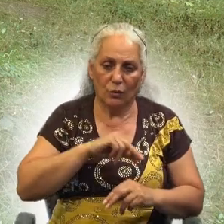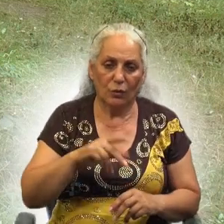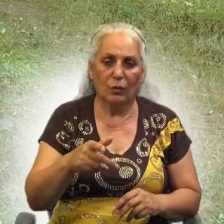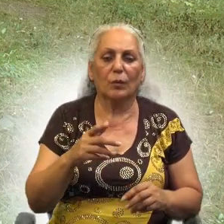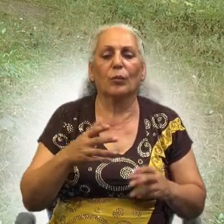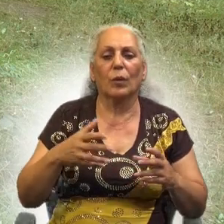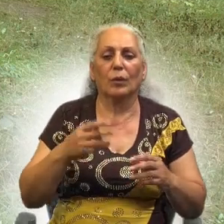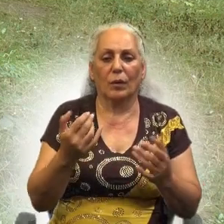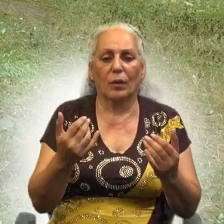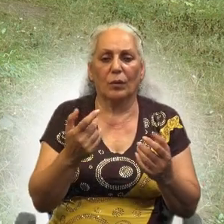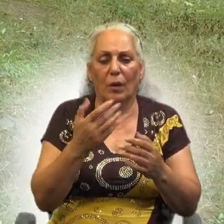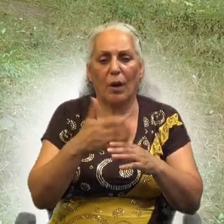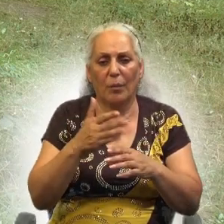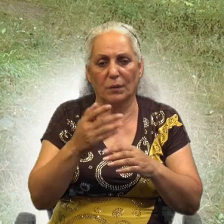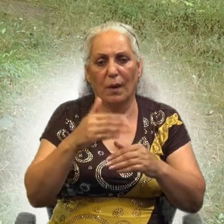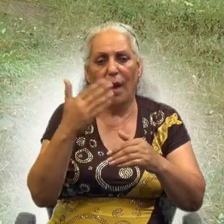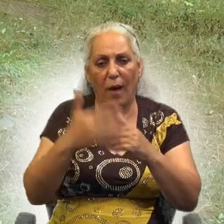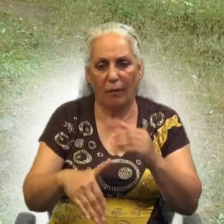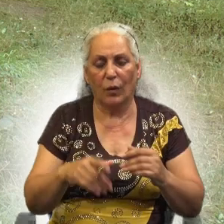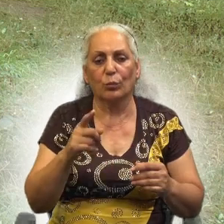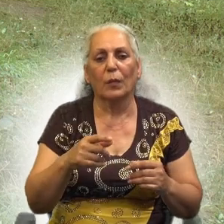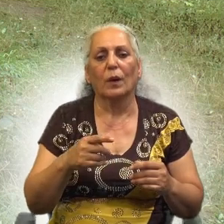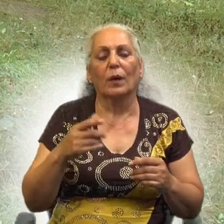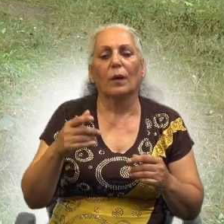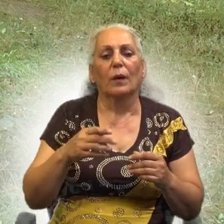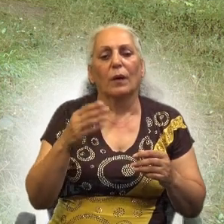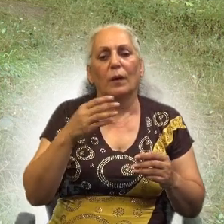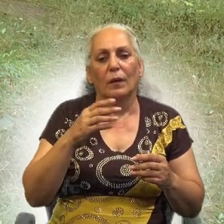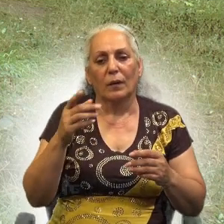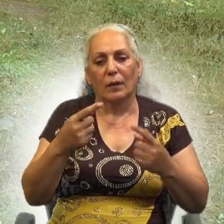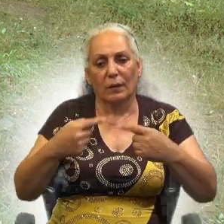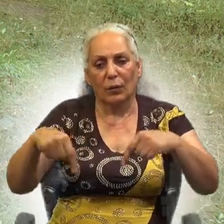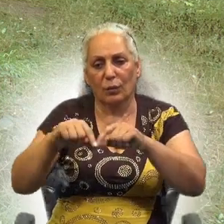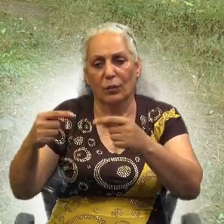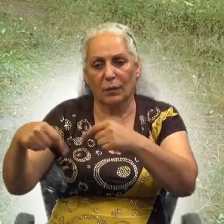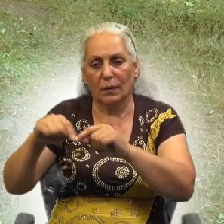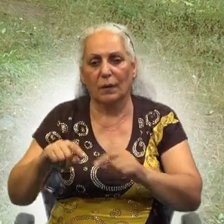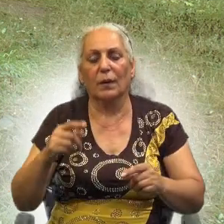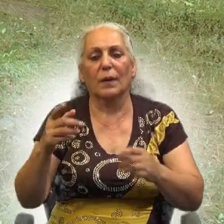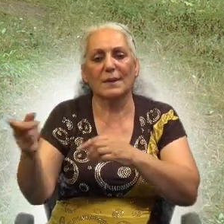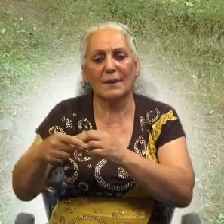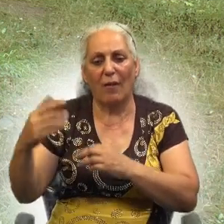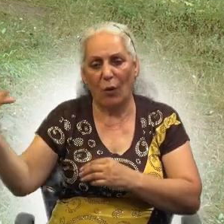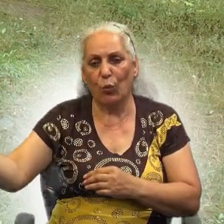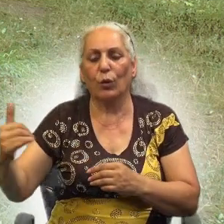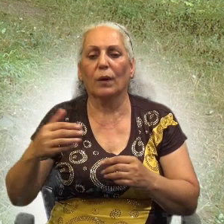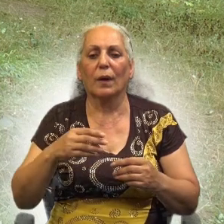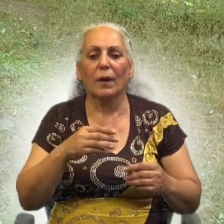Վայոց ձորում, իսկ Գեղարքունիքի եւ Տավուշի մարզում, Գեղարքունիքում աշխատանքները սկսված է դեռ ավարտված